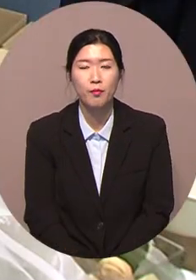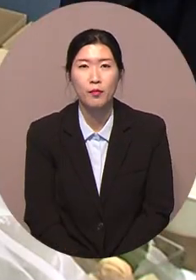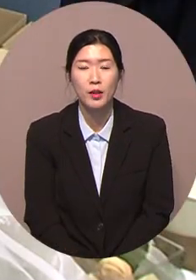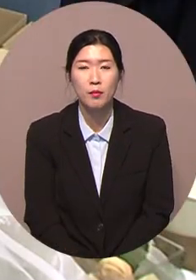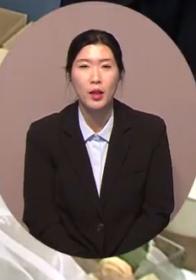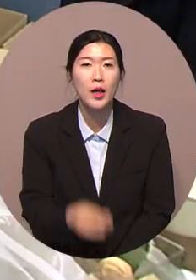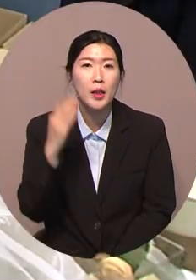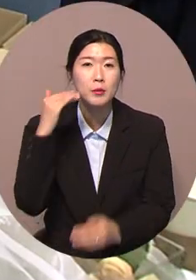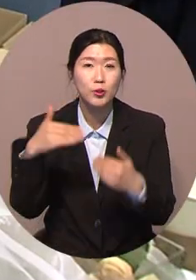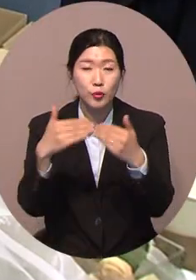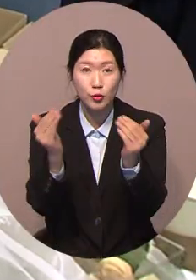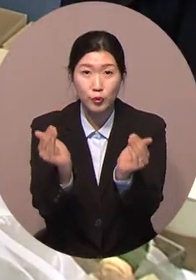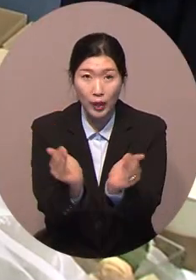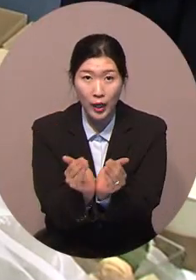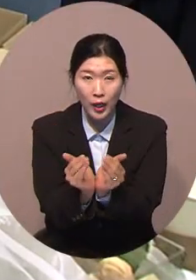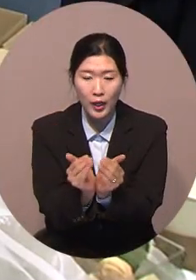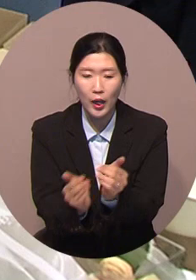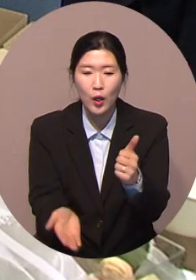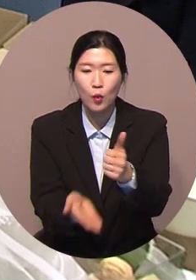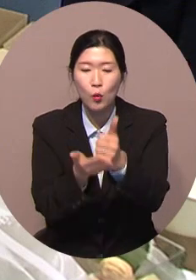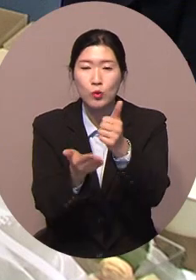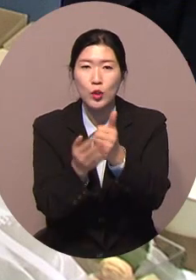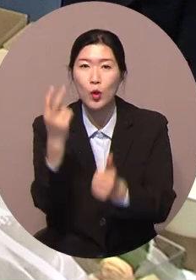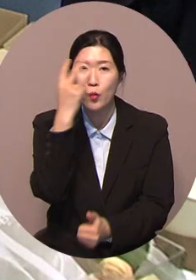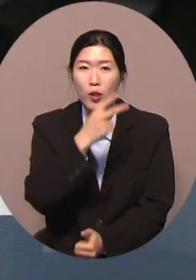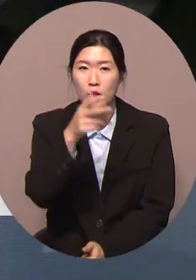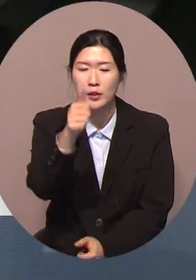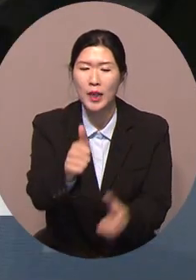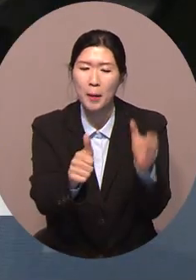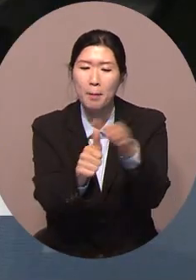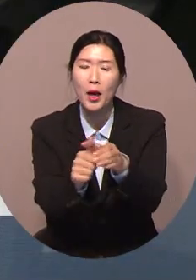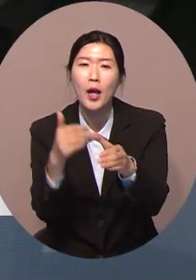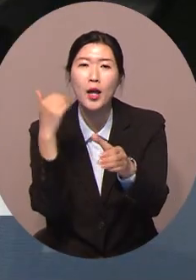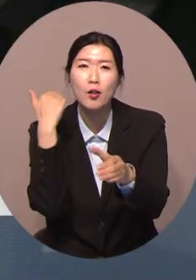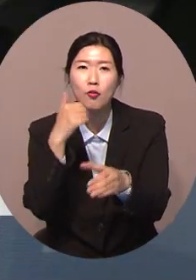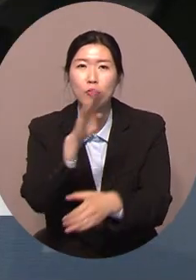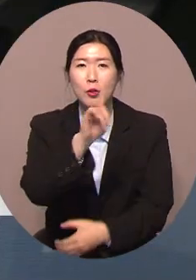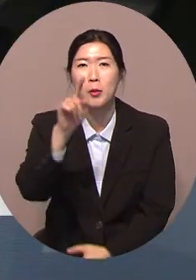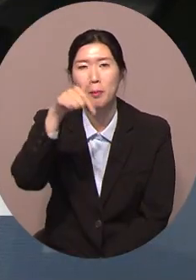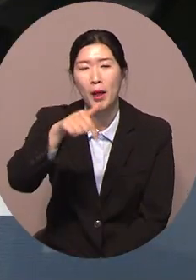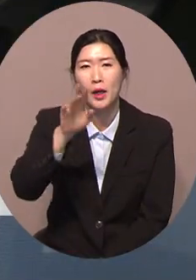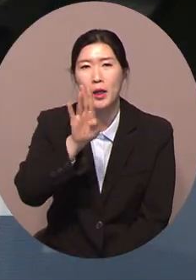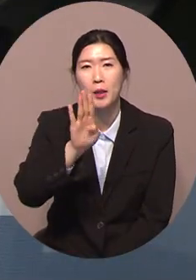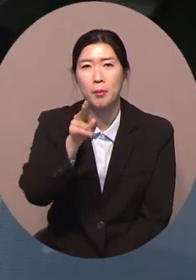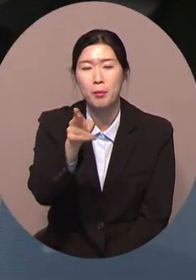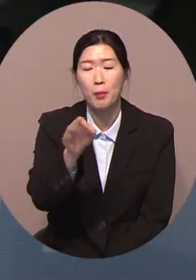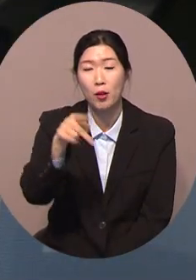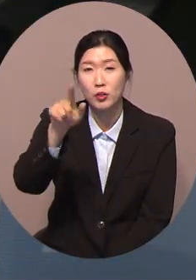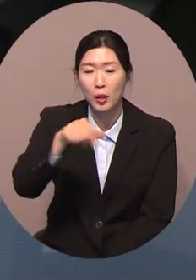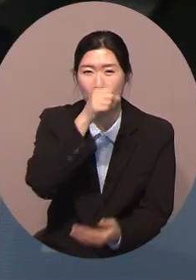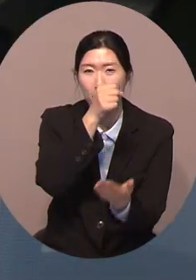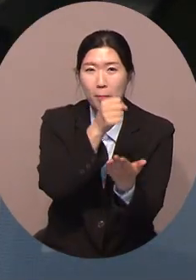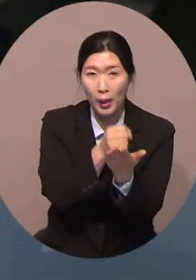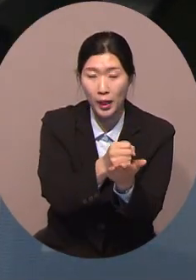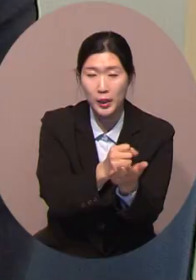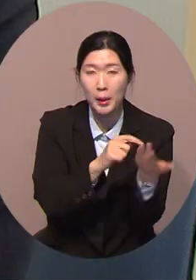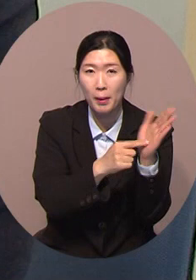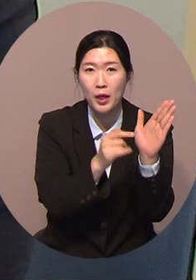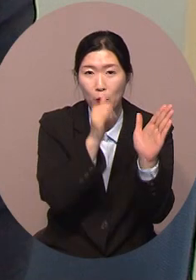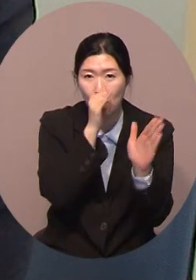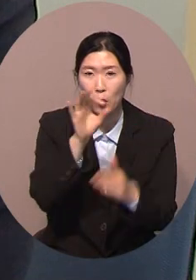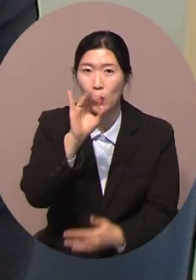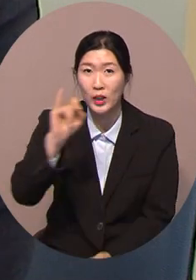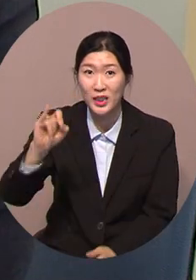민주당의 공관위원장 박병석 전국회의장 하다며 위원의 탈당에 대해서는